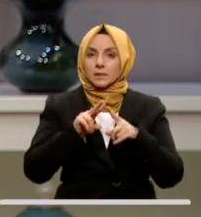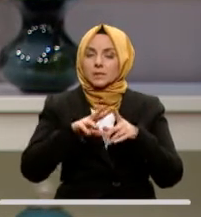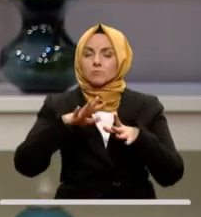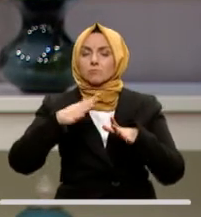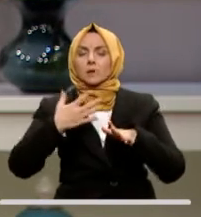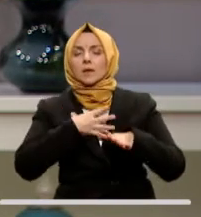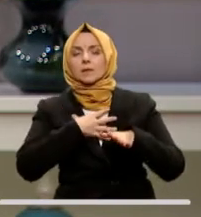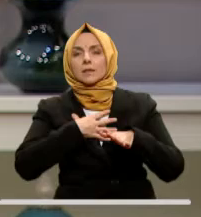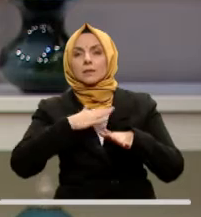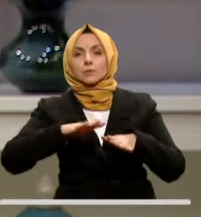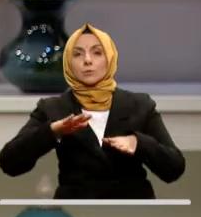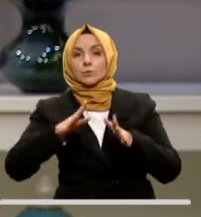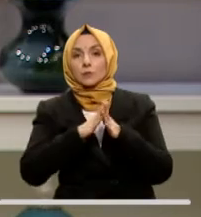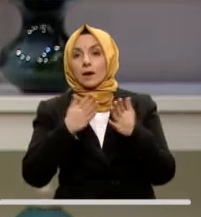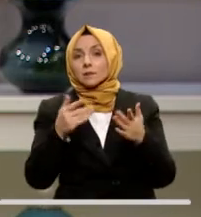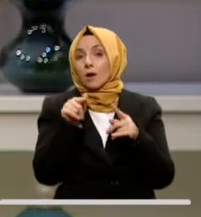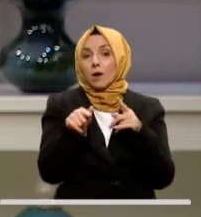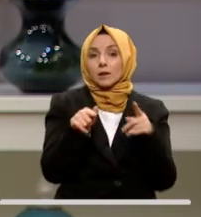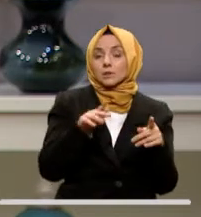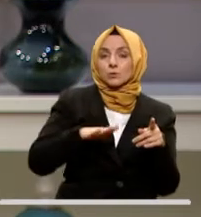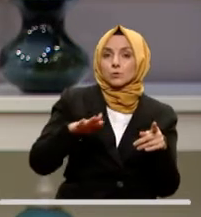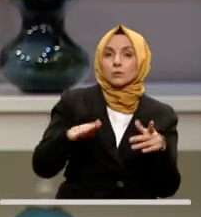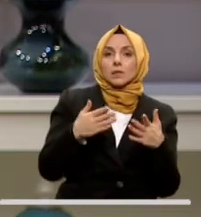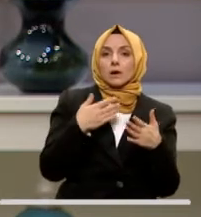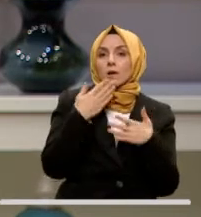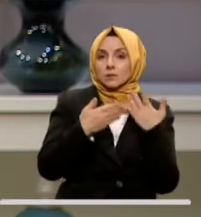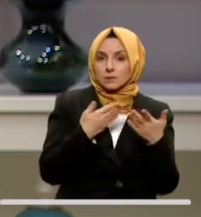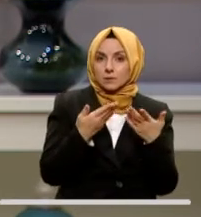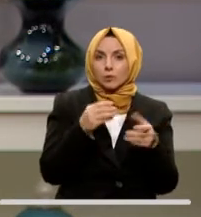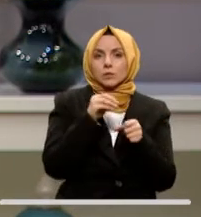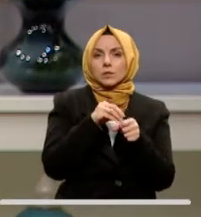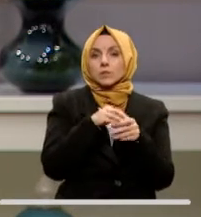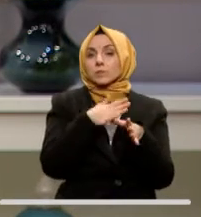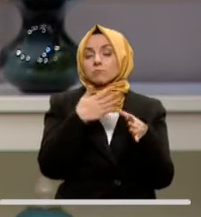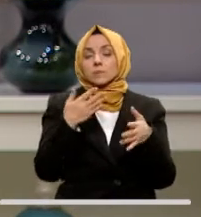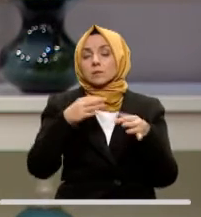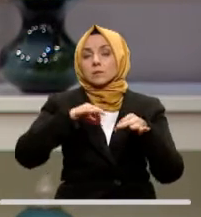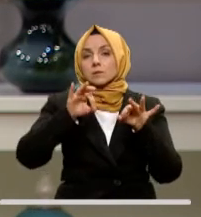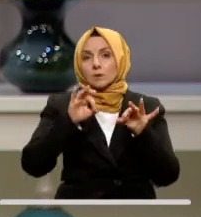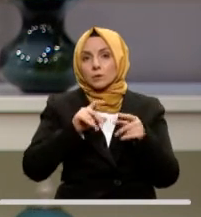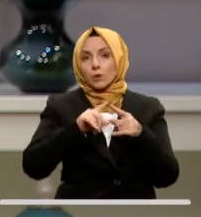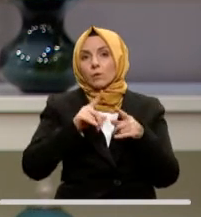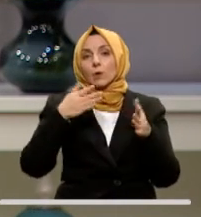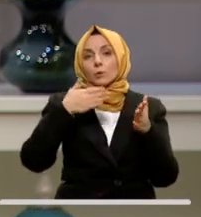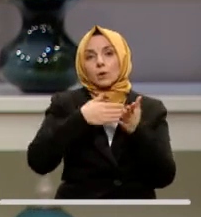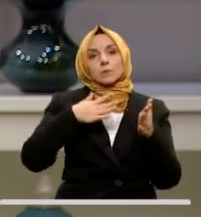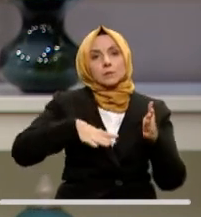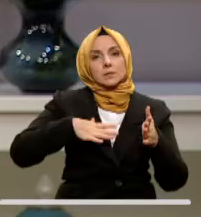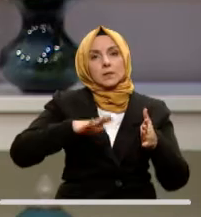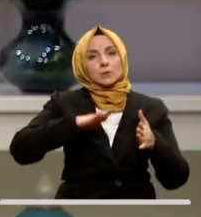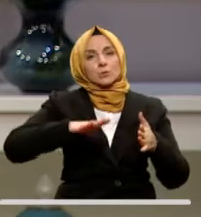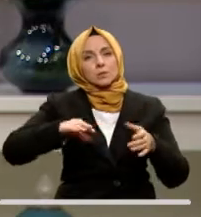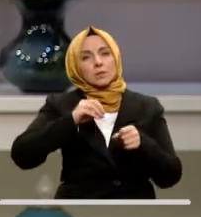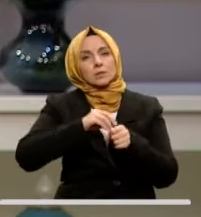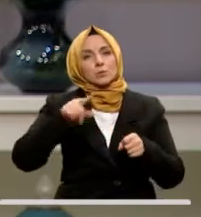dergisi hangi çocuklara hitap ediyor içeriği nasıl hazırlanıyor ve aynı zamanda ulaşmak isteyen çocukları için bunları temin